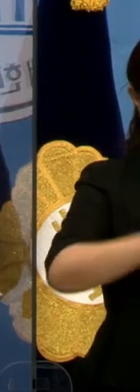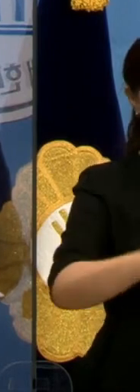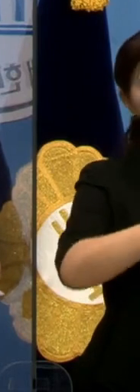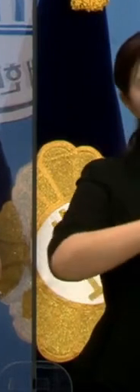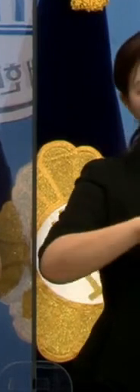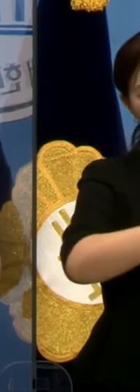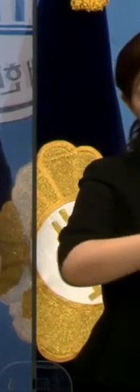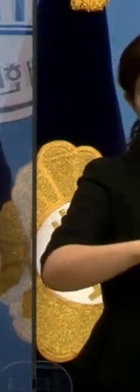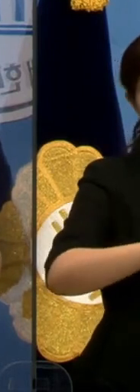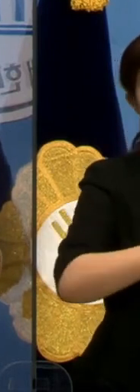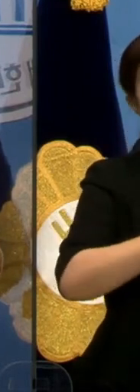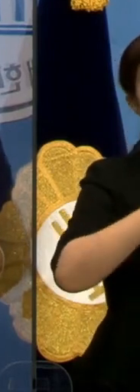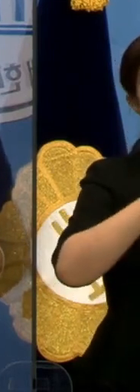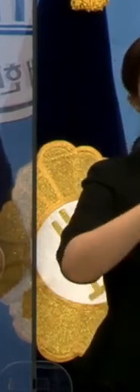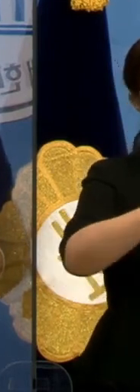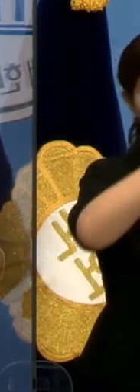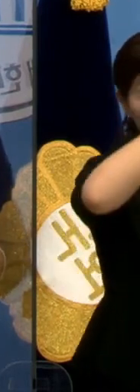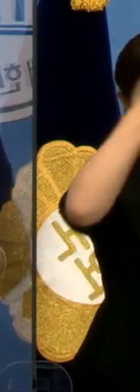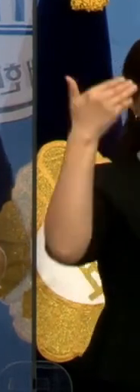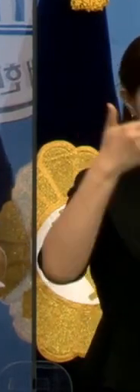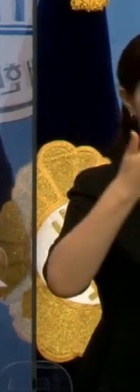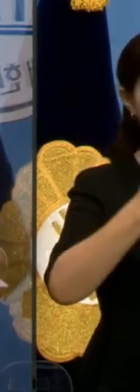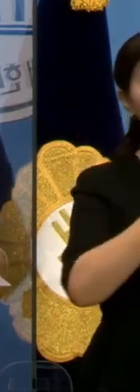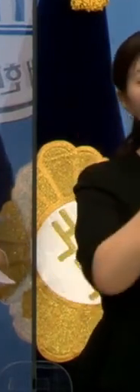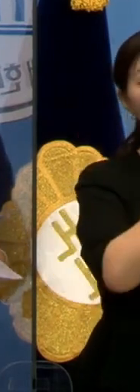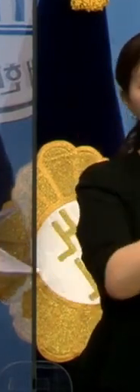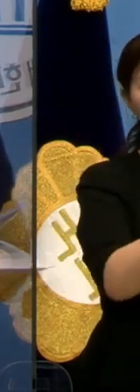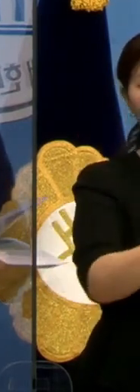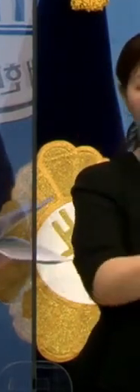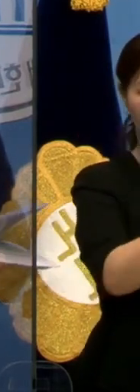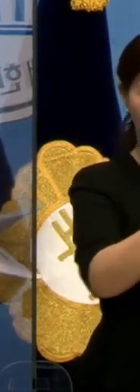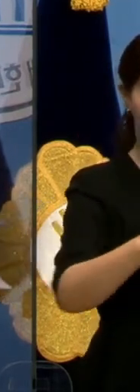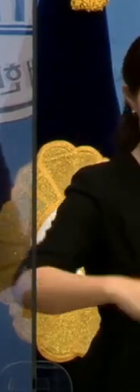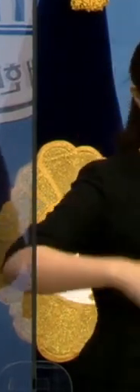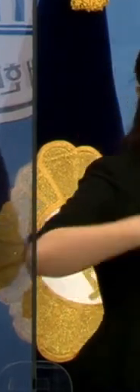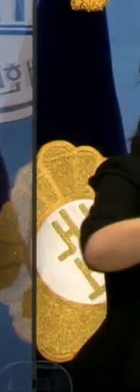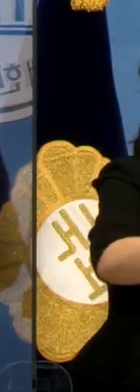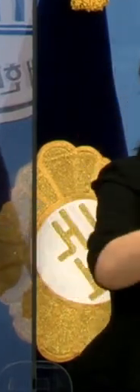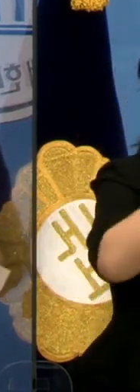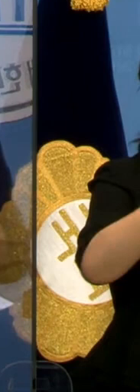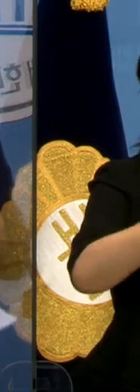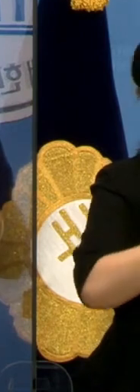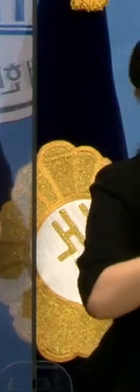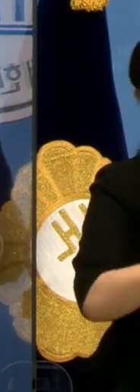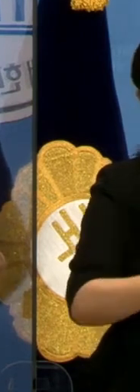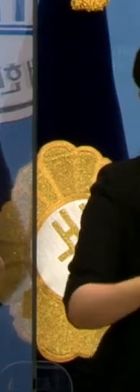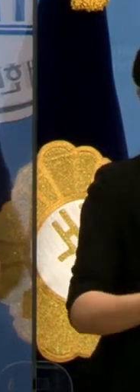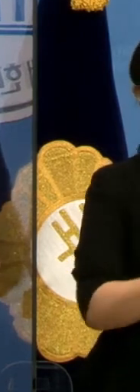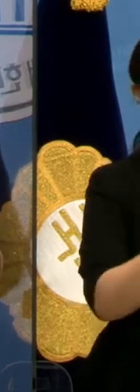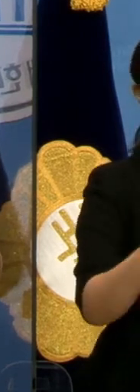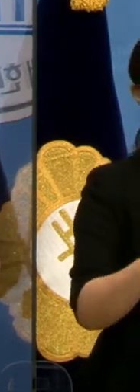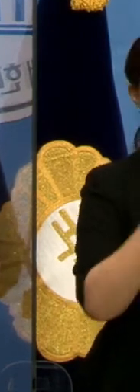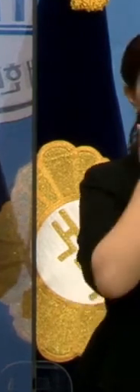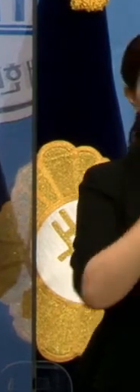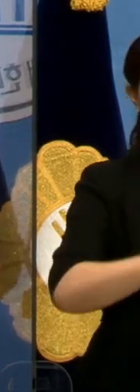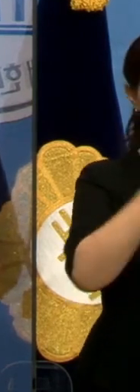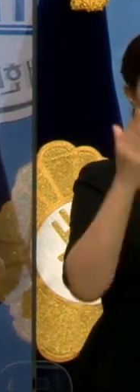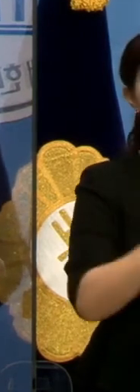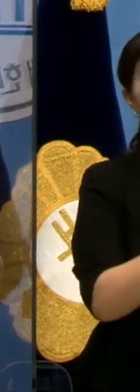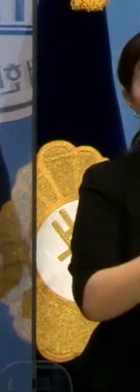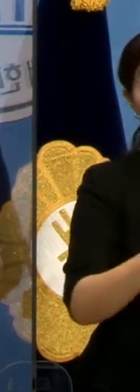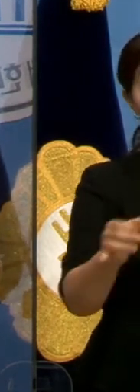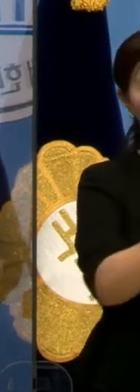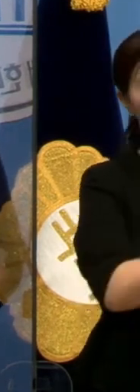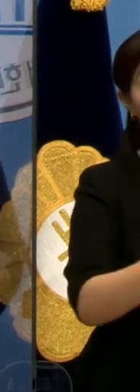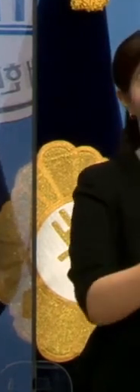청년들이 중산층으로 진입하고 중산층은 안정적인 삶을 누릴 수 있습니다. 우리 모두를 위한 경제성장이